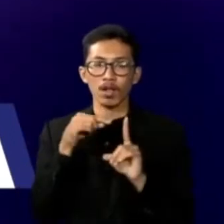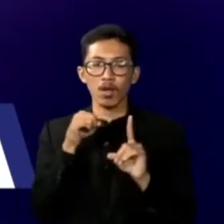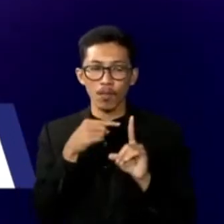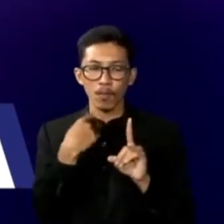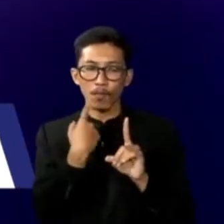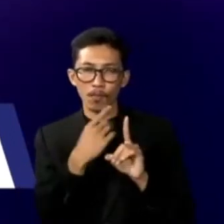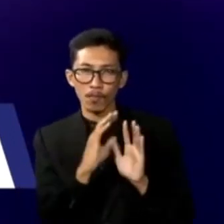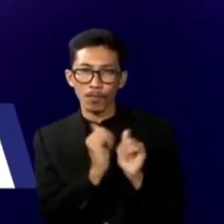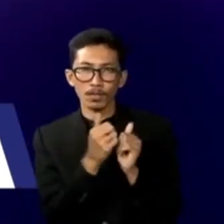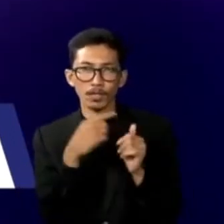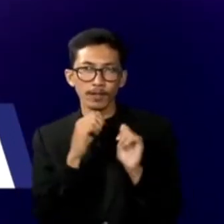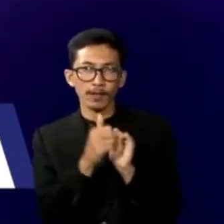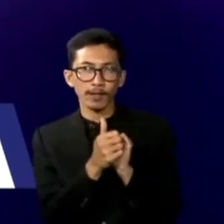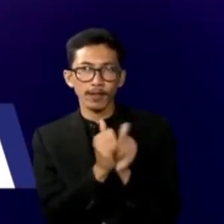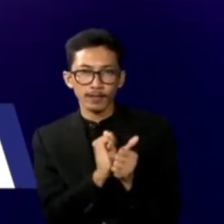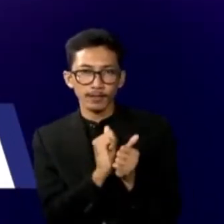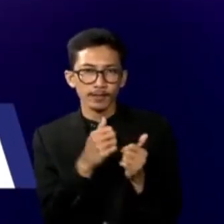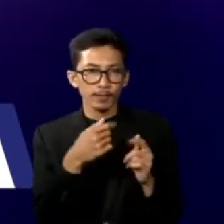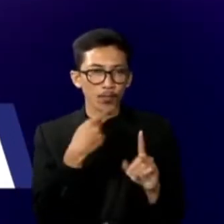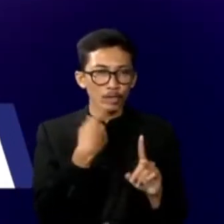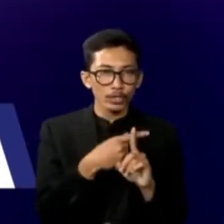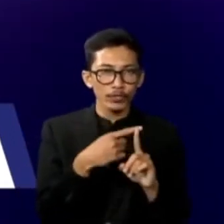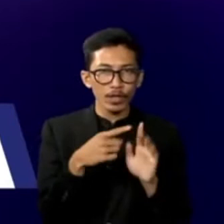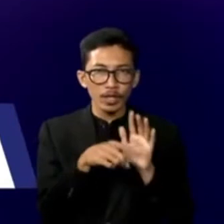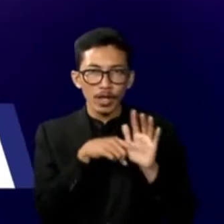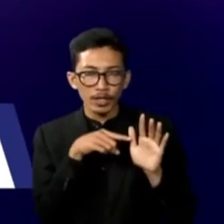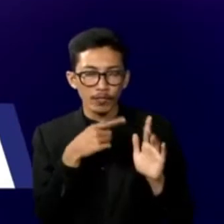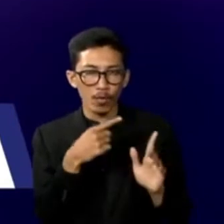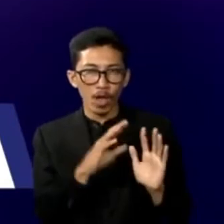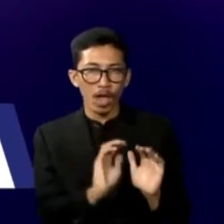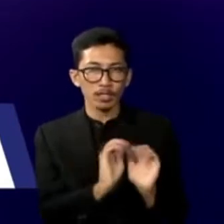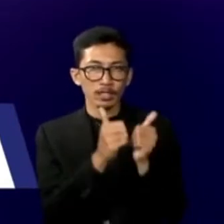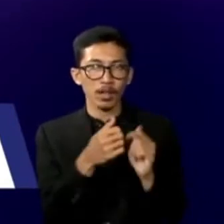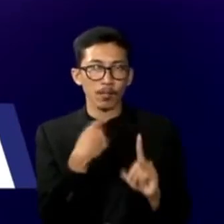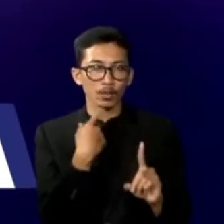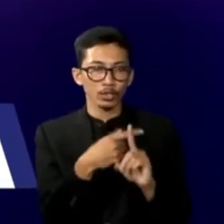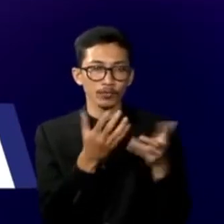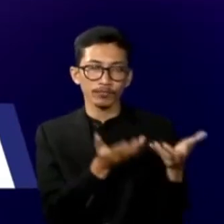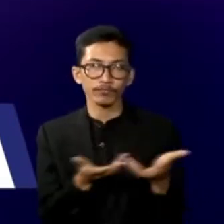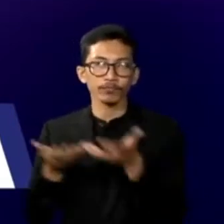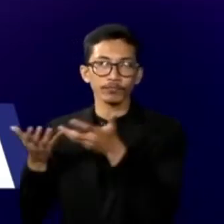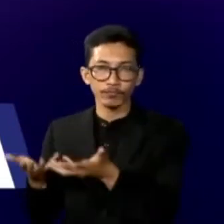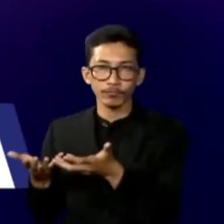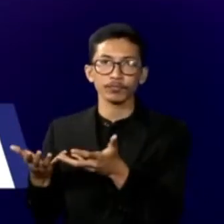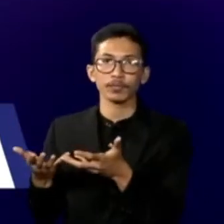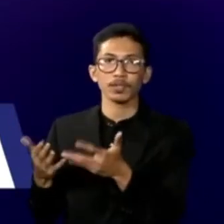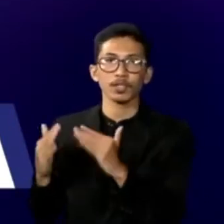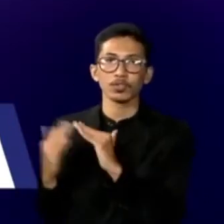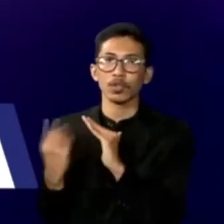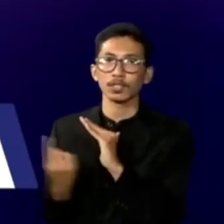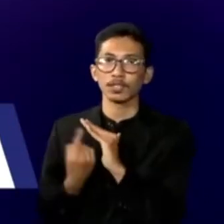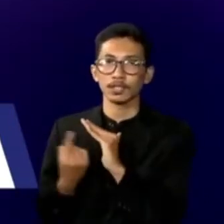negatif kalau dia positif dia harus dikarantina atau diisolasi bisa isolasi Mandiri bisa isolasi yang